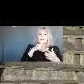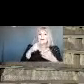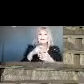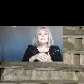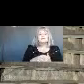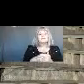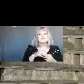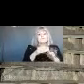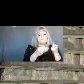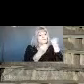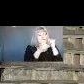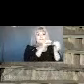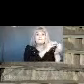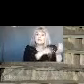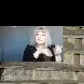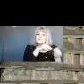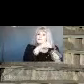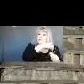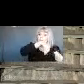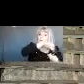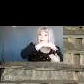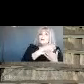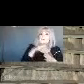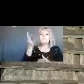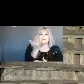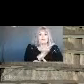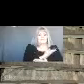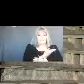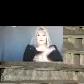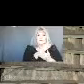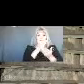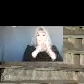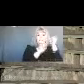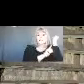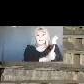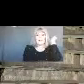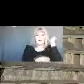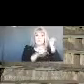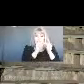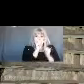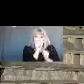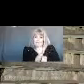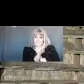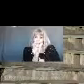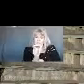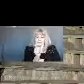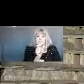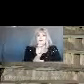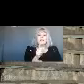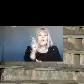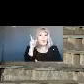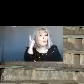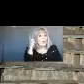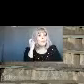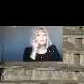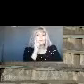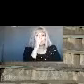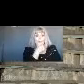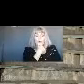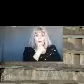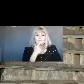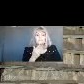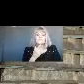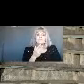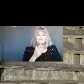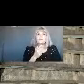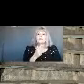die familie van die Vader, die volk van God. En dan die laaste vers, en ek wil jy moet dit mooi hoor. Die